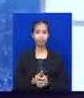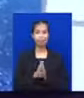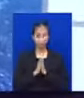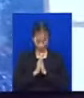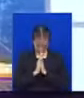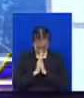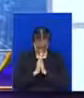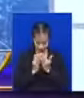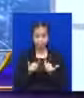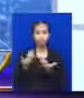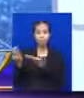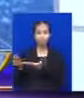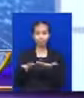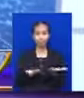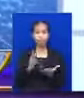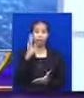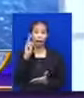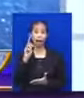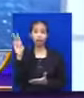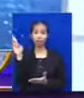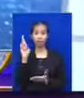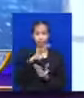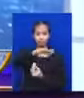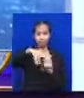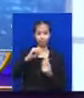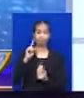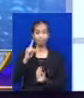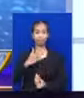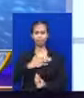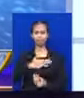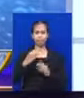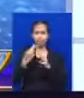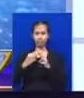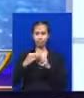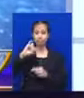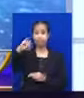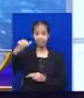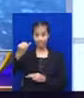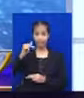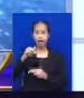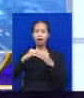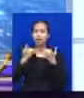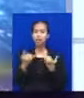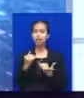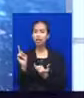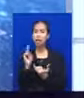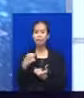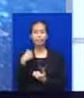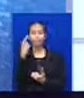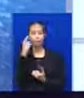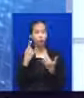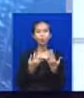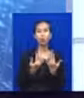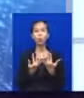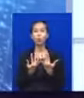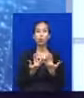สวัสดีค่ะคุณผู้ชมคะต้อนรับเข้าสู่ช่วงเวลาของข่าวเที่ยงเศรษฐกิจกับดิฉันจินตนาทิพยรัตน์กุลนะคะหลังจากที่ลุ้นและรอ